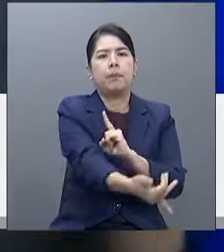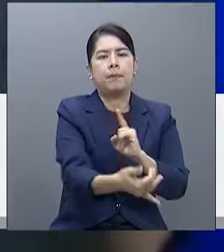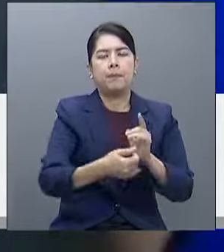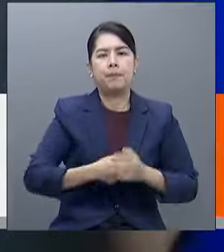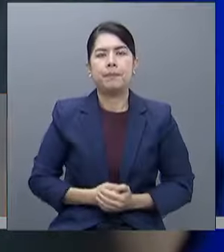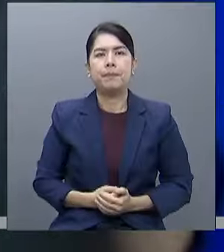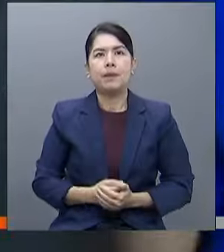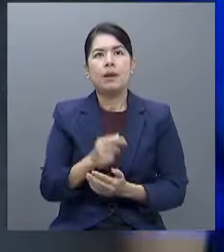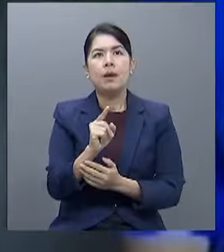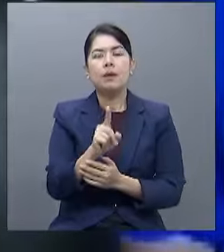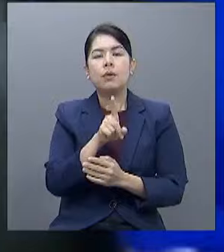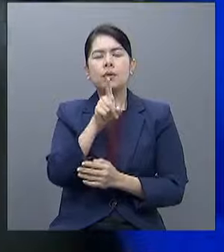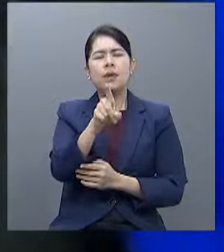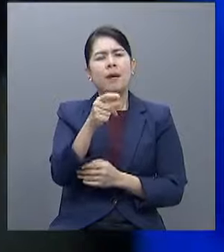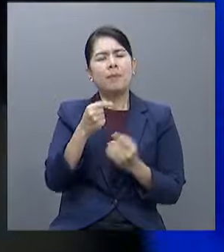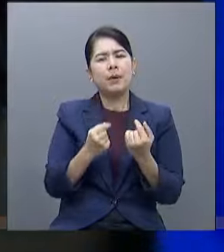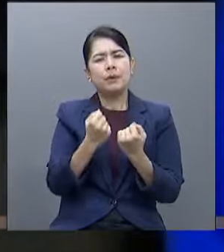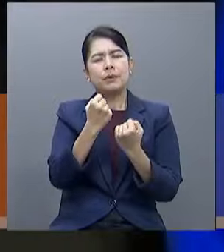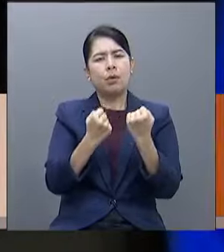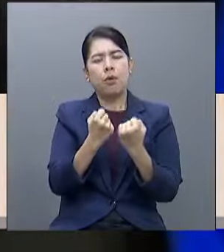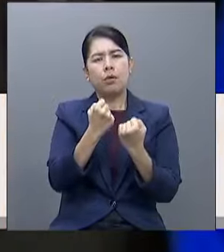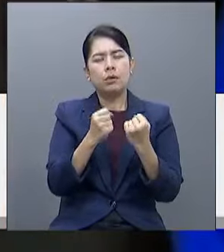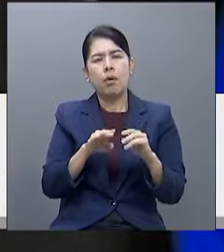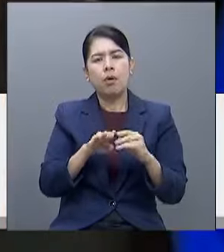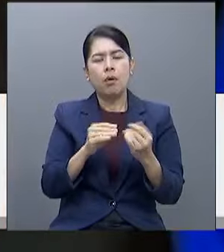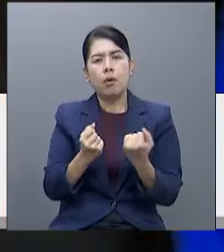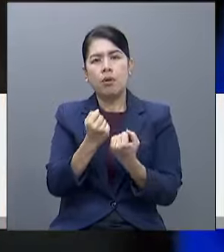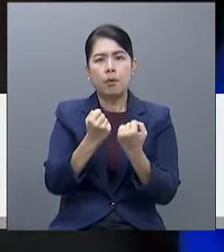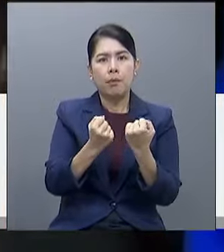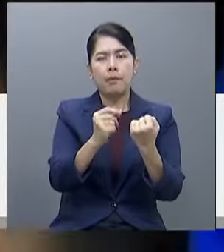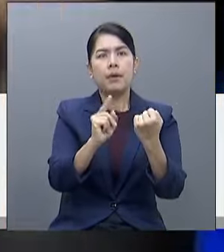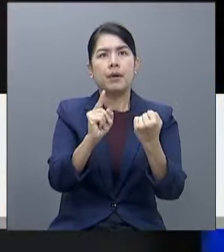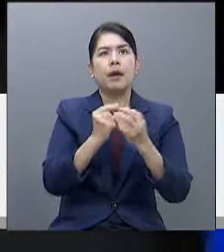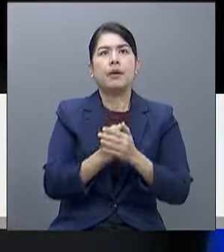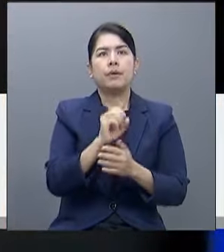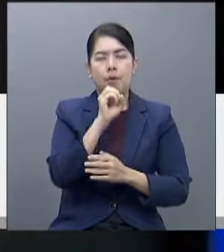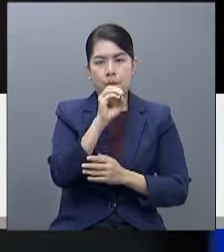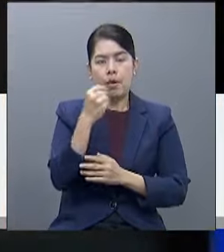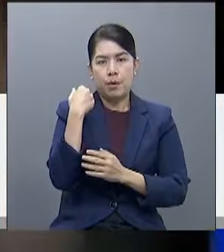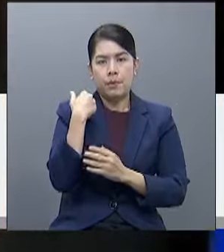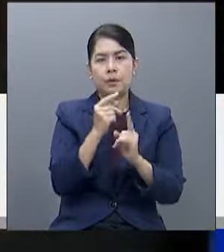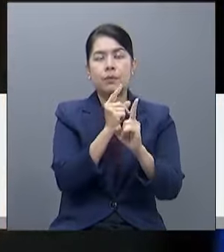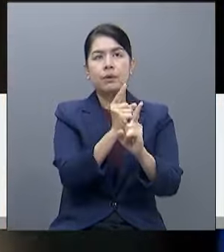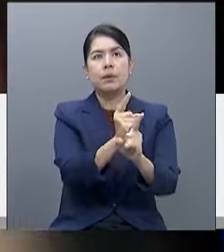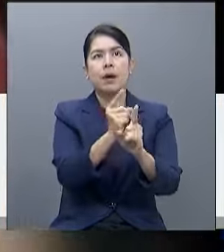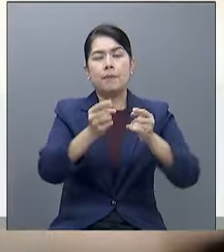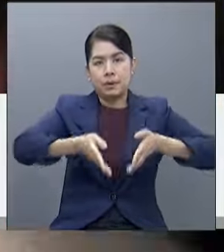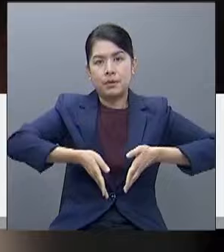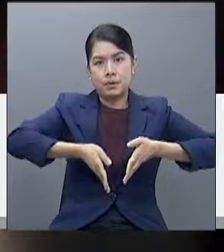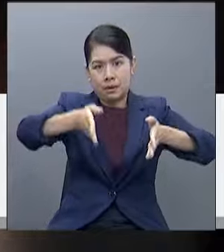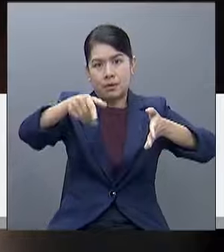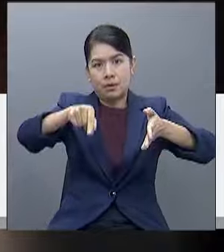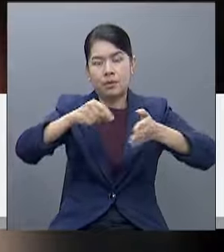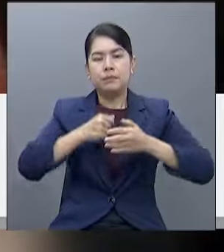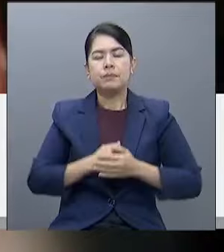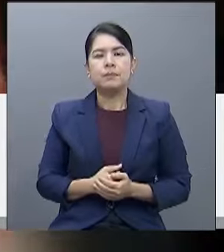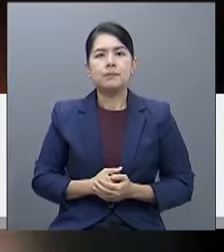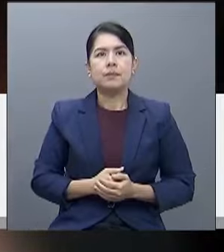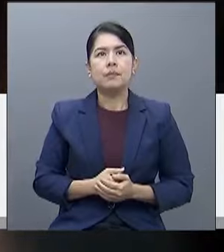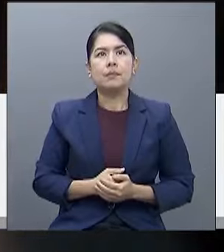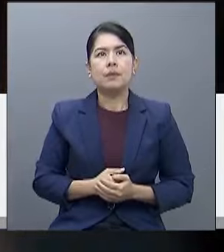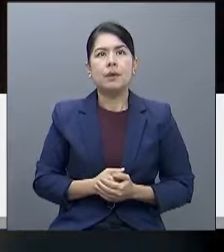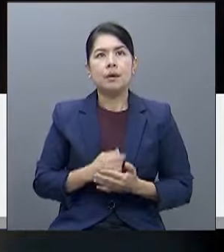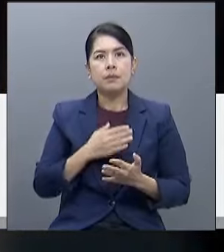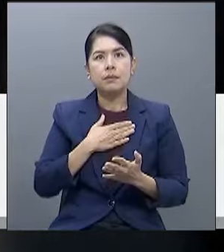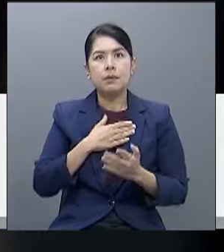มายังไงอะพี ่ตามมากระทั่งไม่ติดมากก็ระยะห่างวันนี้แหละแต่ผมเห็นว่าฉันแบบจากตรงนู้นมาแล้ว 2-3 รอบผมก็เลยชะลอรถพอชะลอปุ๊บเ